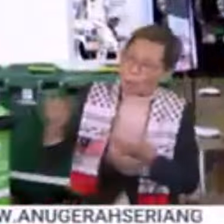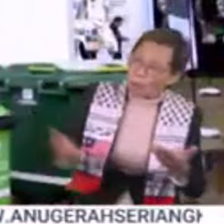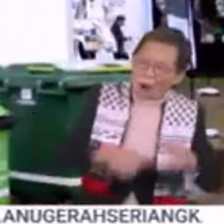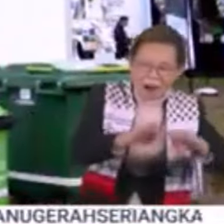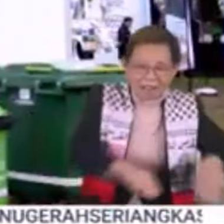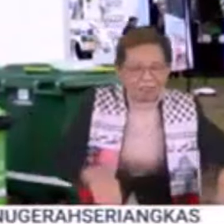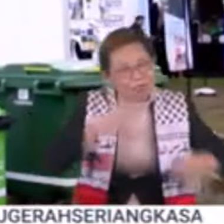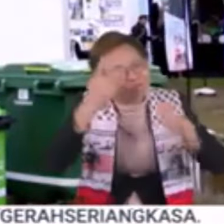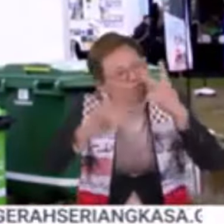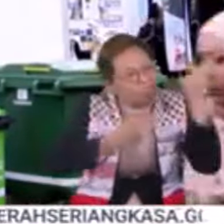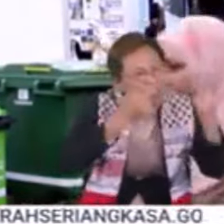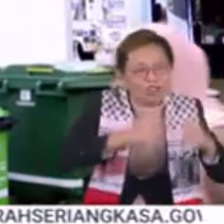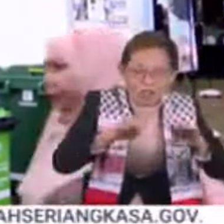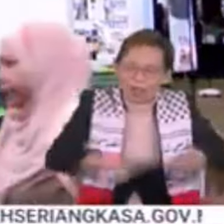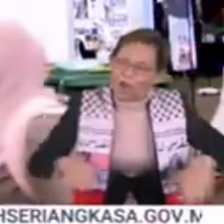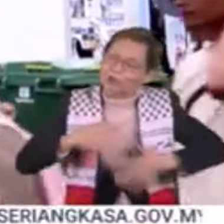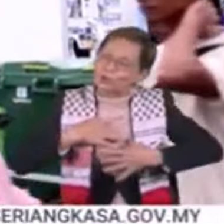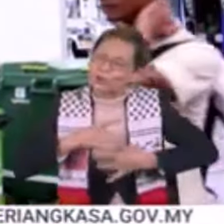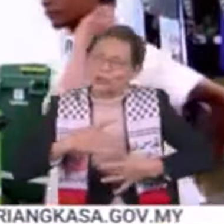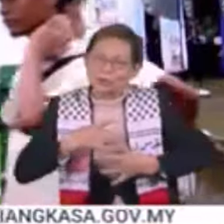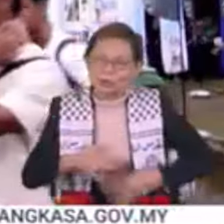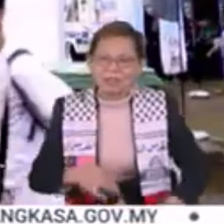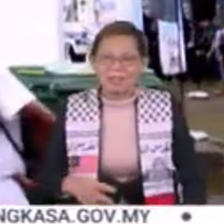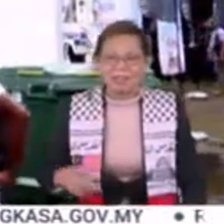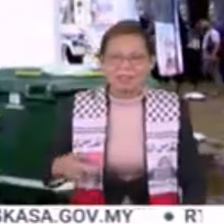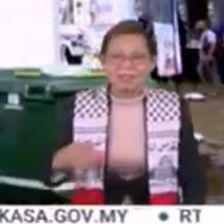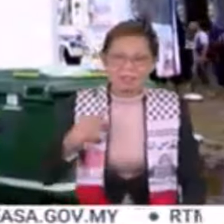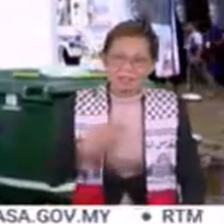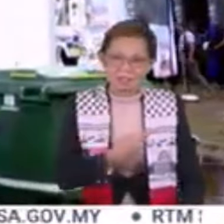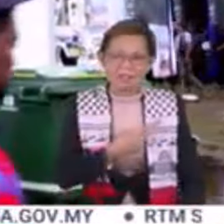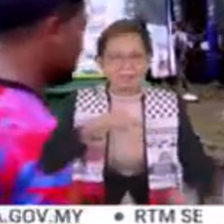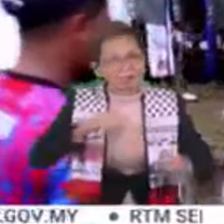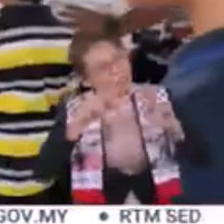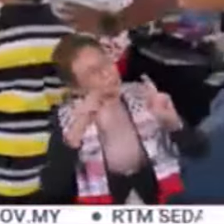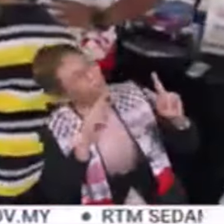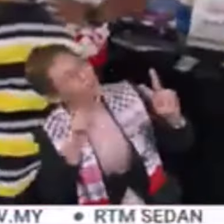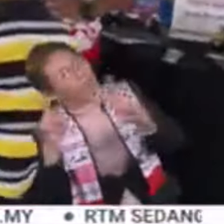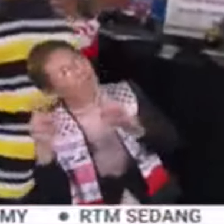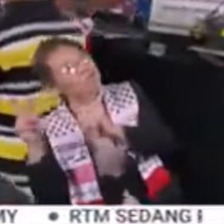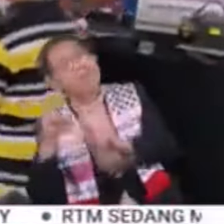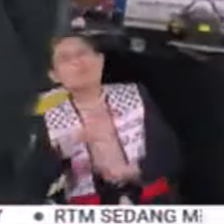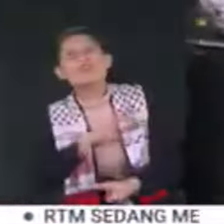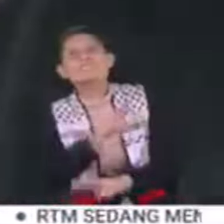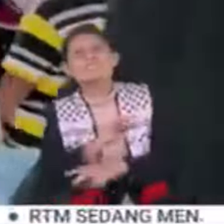anak-anak jalan, dia orang pun suka. Dia orang pun suka. Kita pun boleh tengok lah.